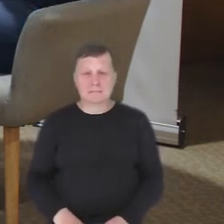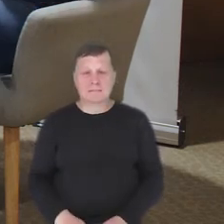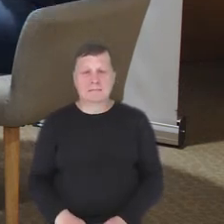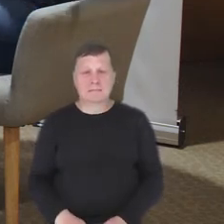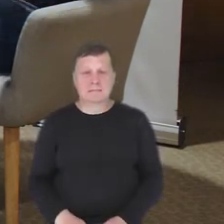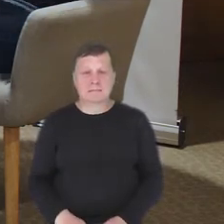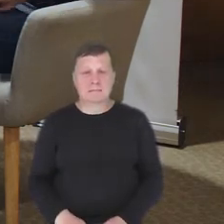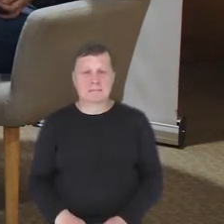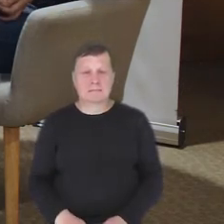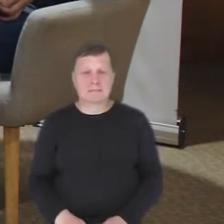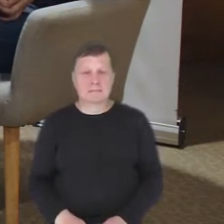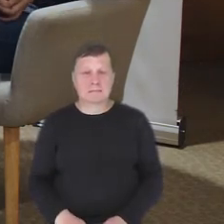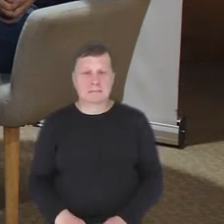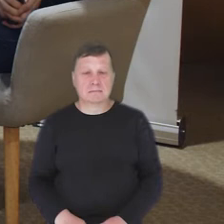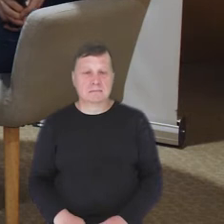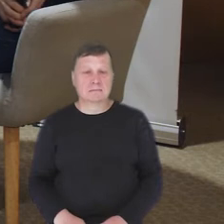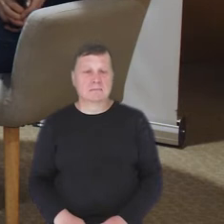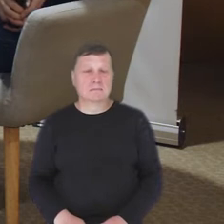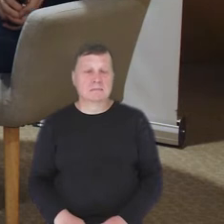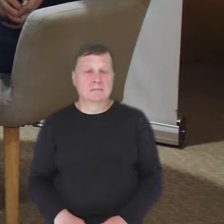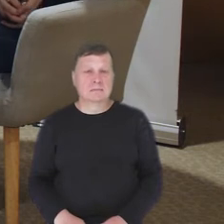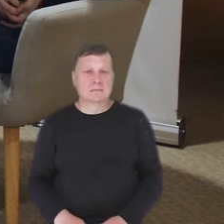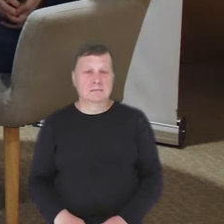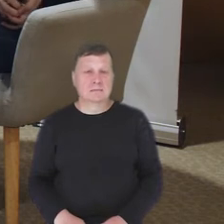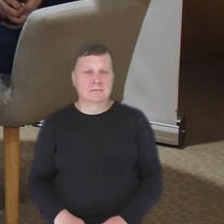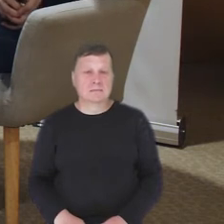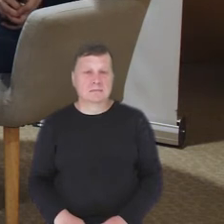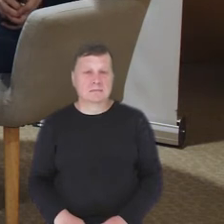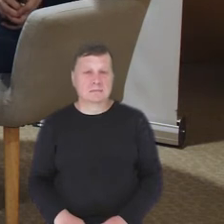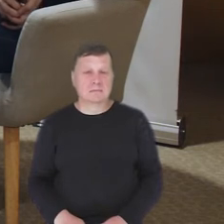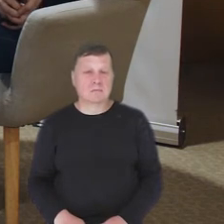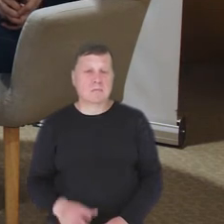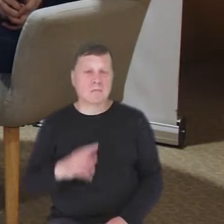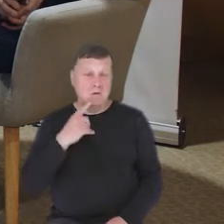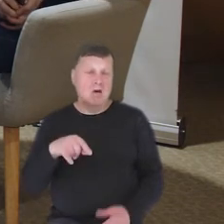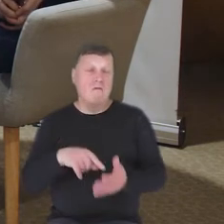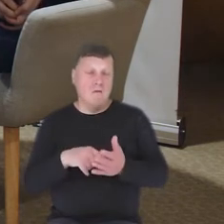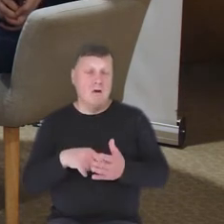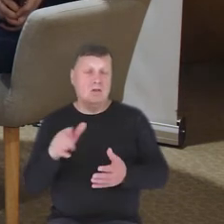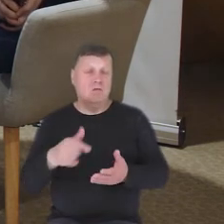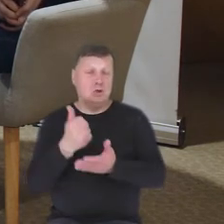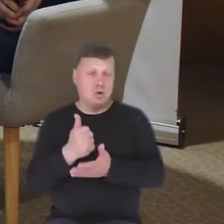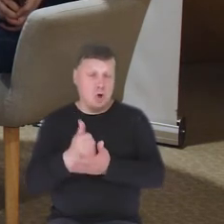Wymianka. Rozumiem, czyli po prostu inwestujesz we własne stoisko w ten sposób.